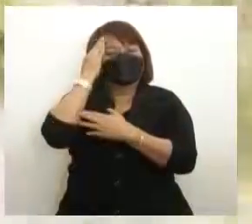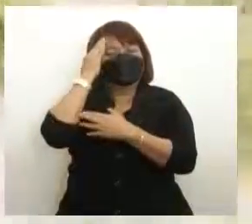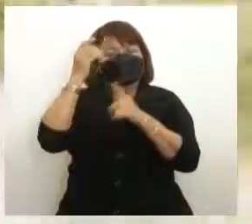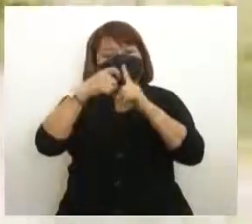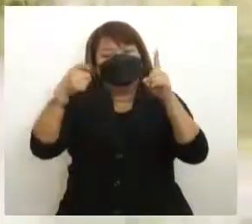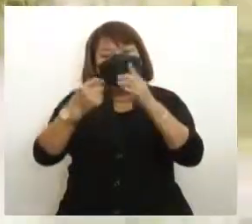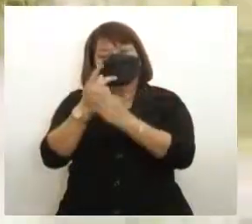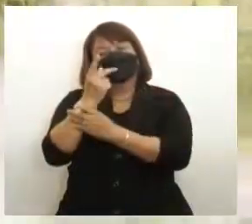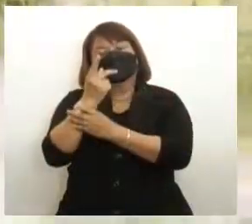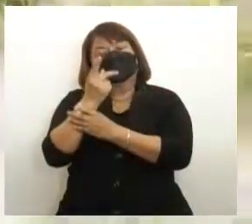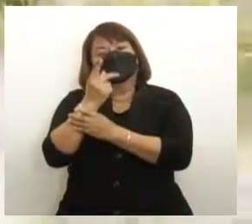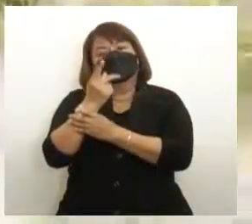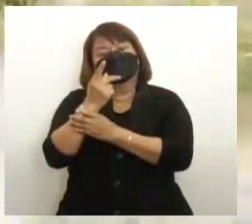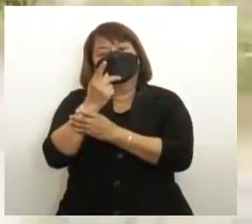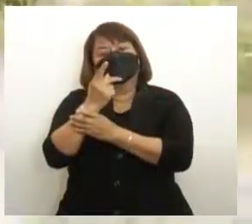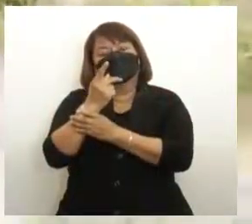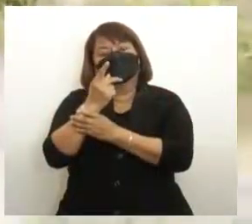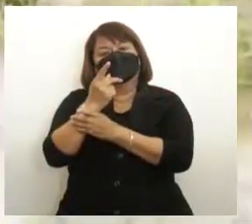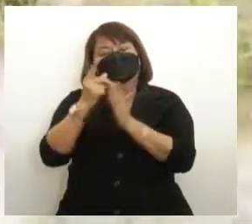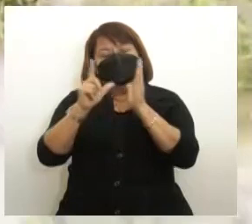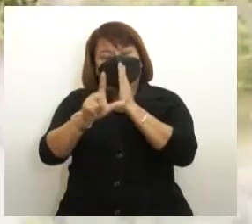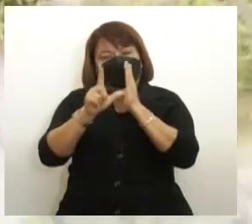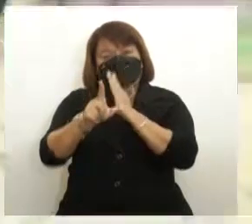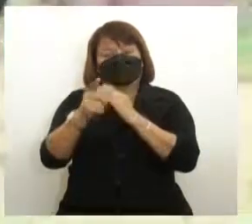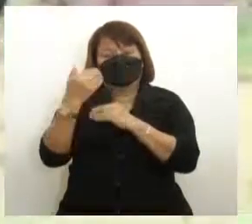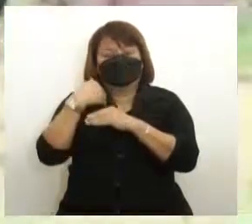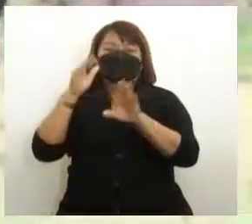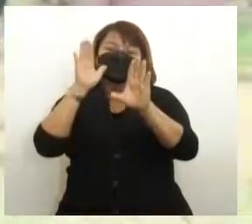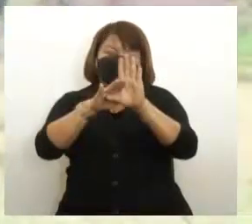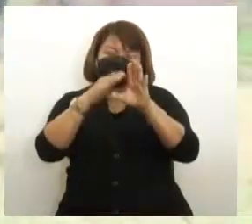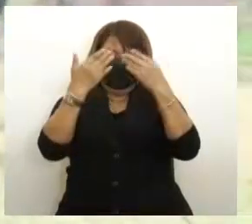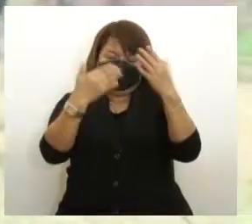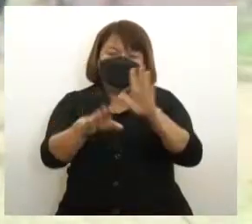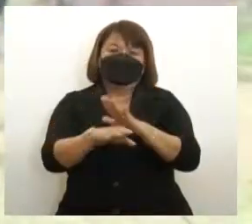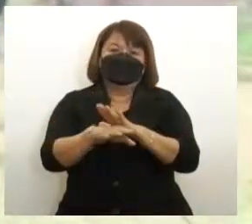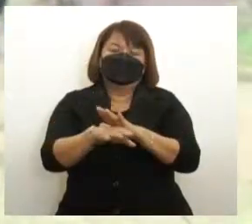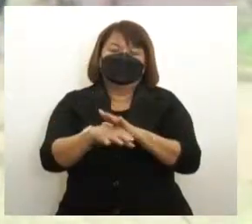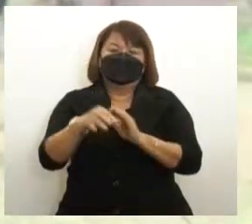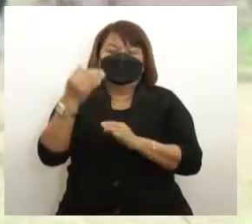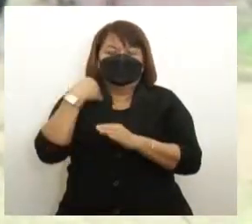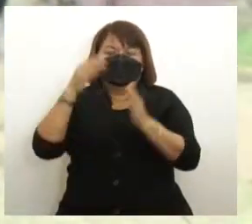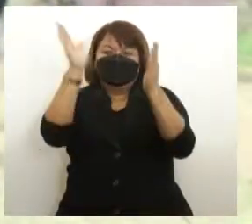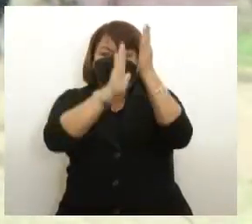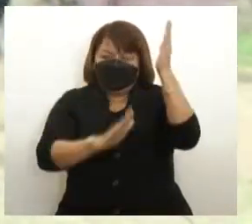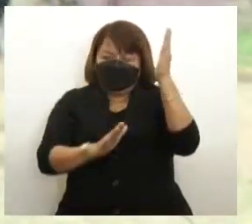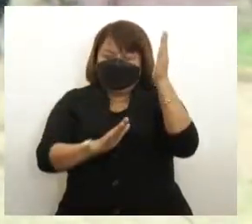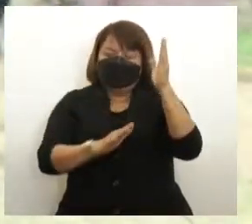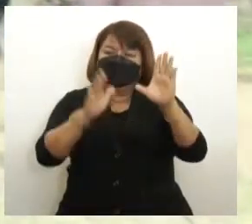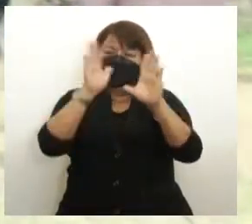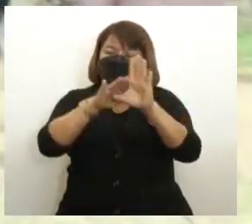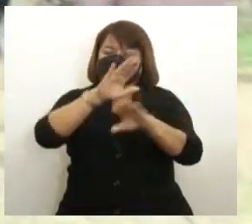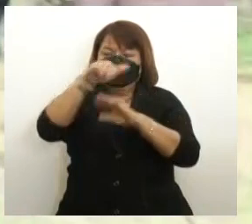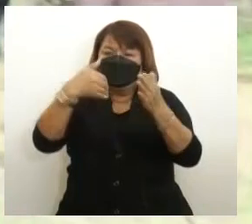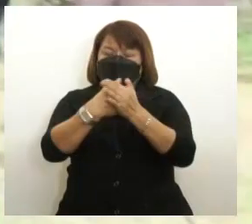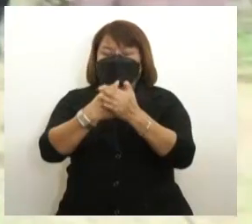ขตนะครับเขตเลยหนองบัวของเราเนี่ยว่าให้สมัครเข้าไปนะครับก็ปรากฏว่าทั่วประเทศสมัครไปก็พอจะทรา